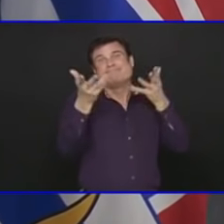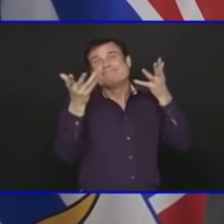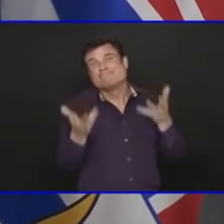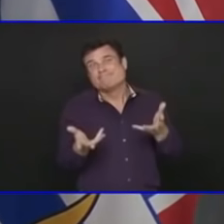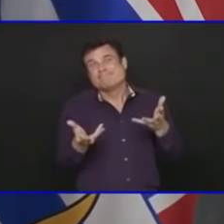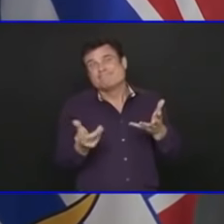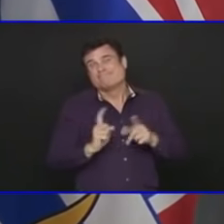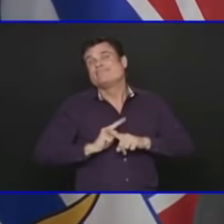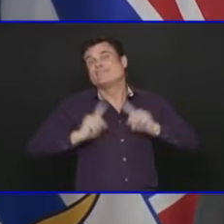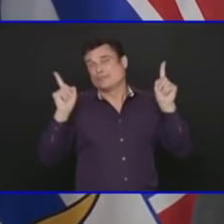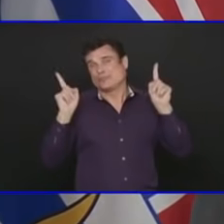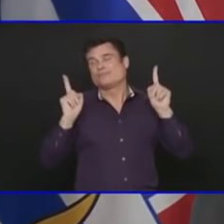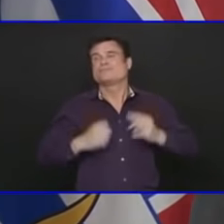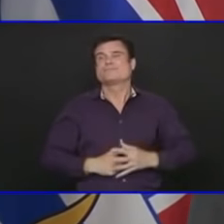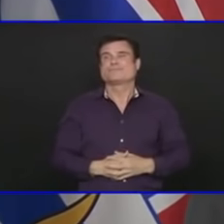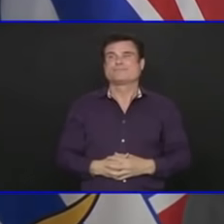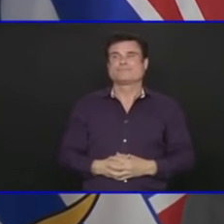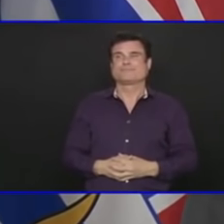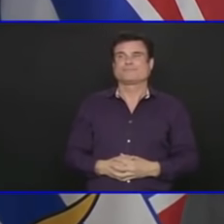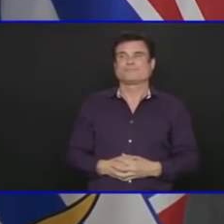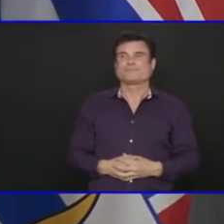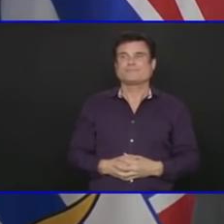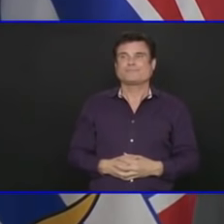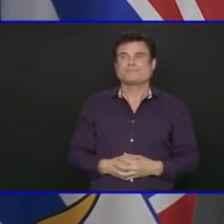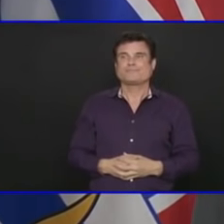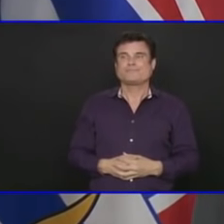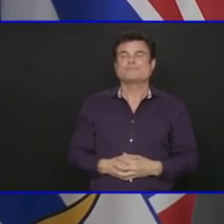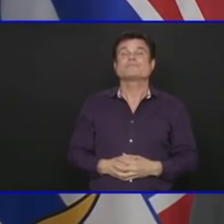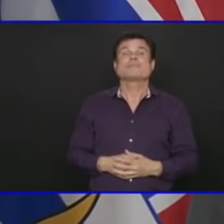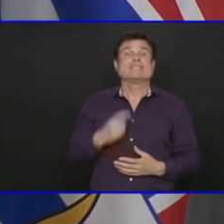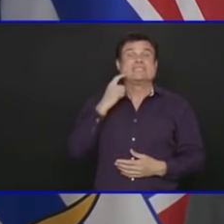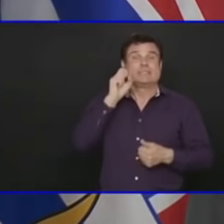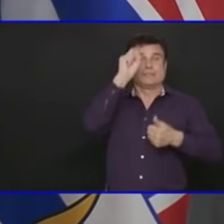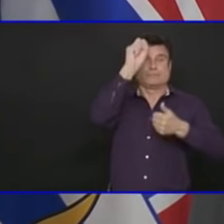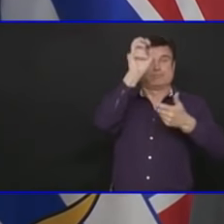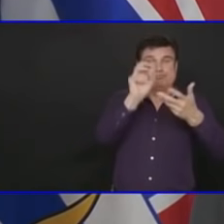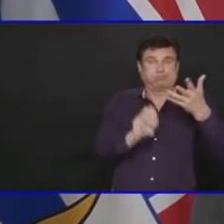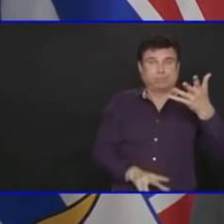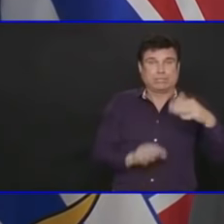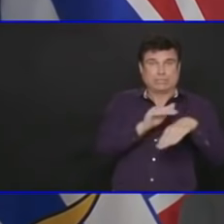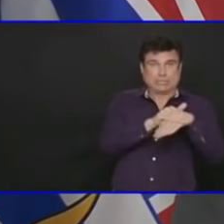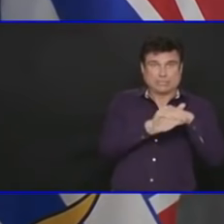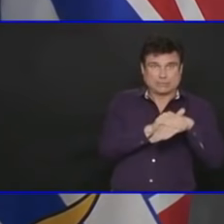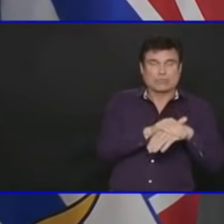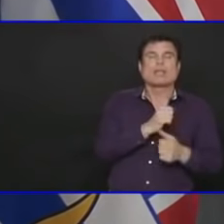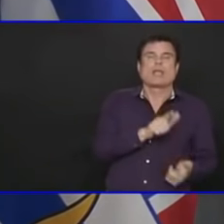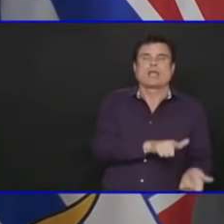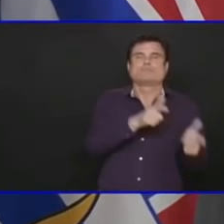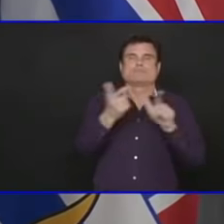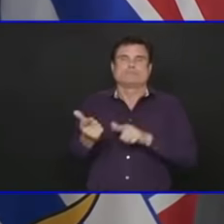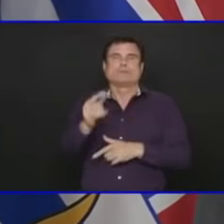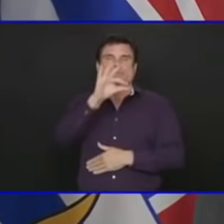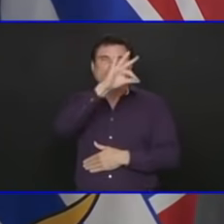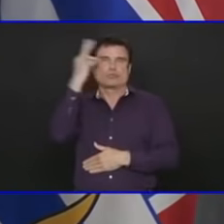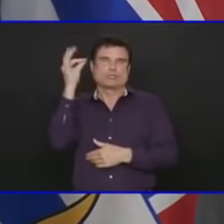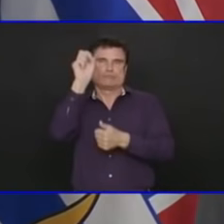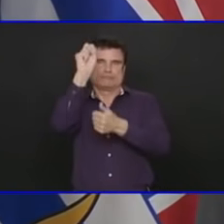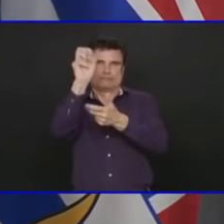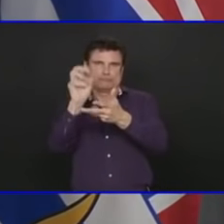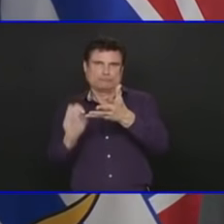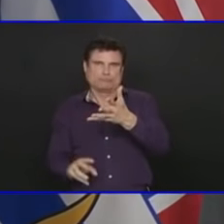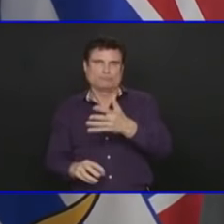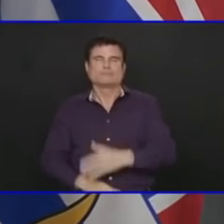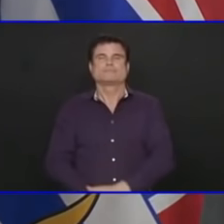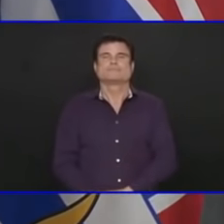économique a des conséquences. De plus, les données d'aujourd'hui montrent clairement que nous ne pouvons pas ouvrir les portes et de faire